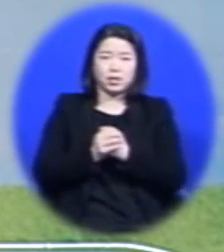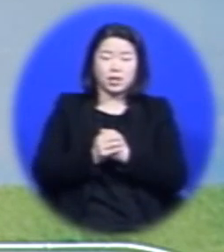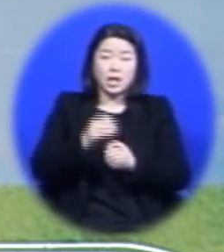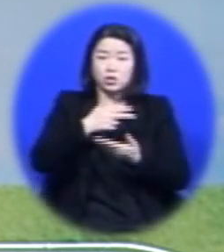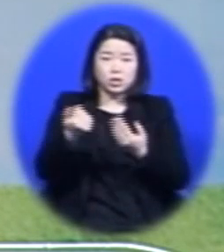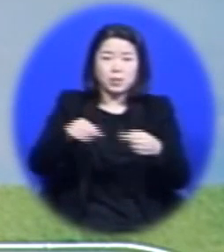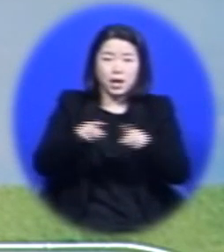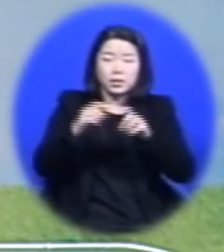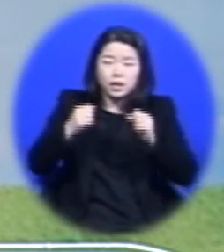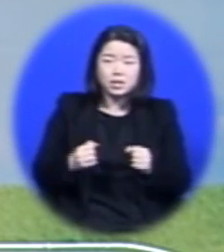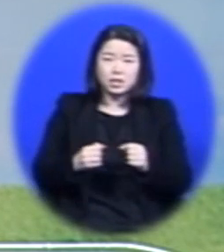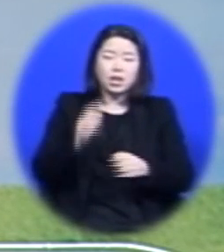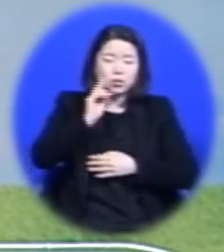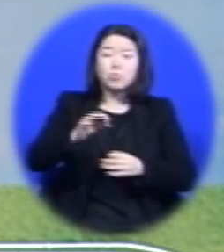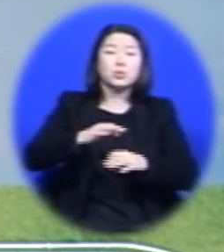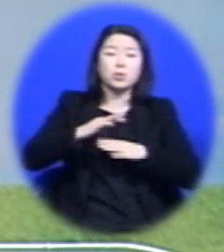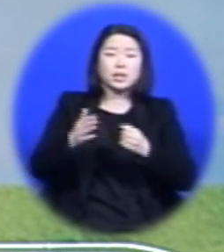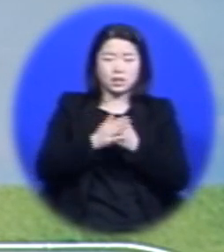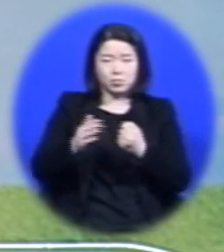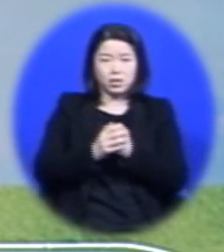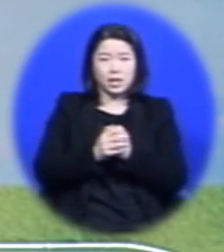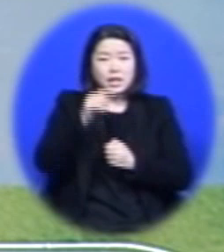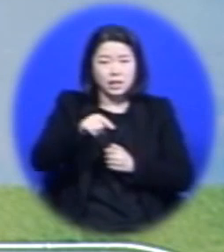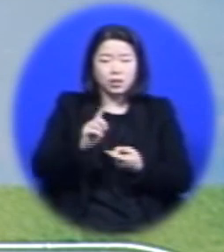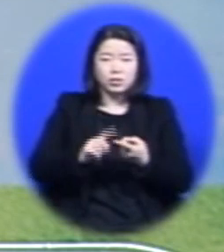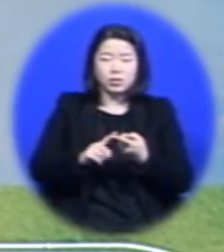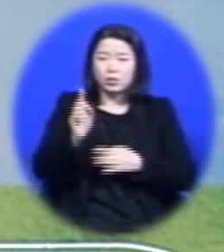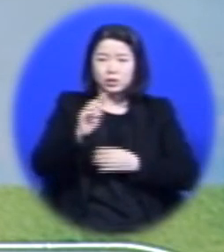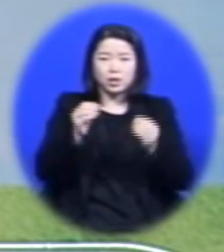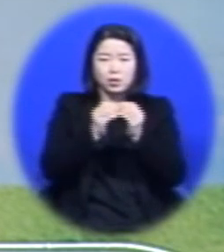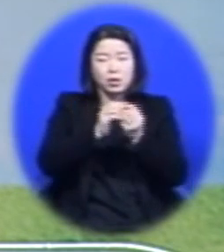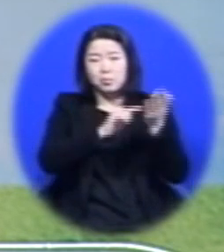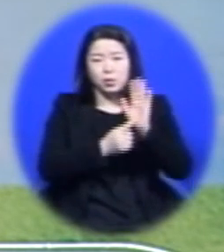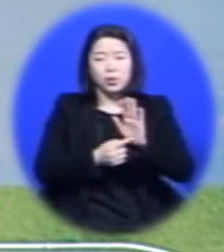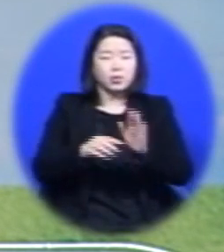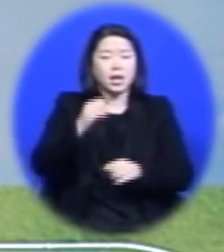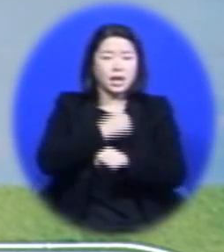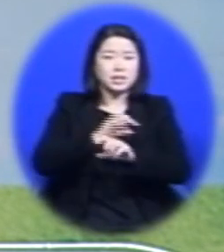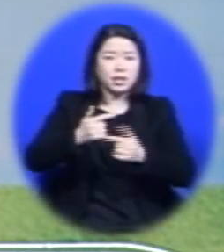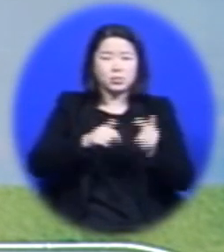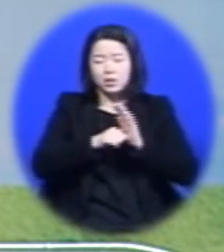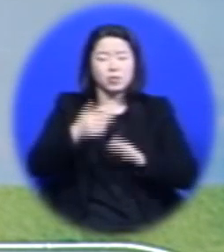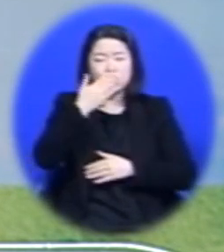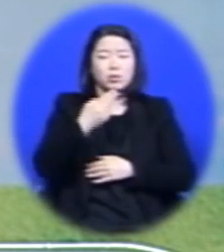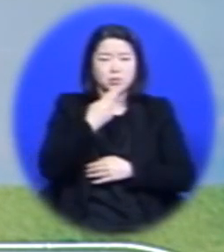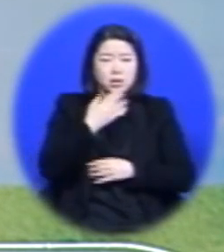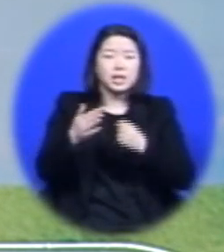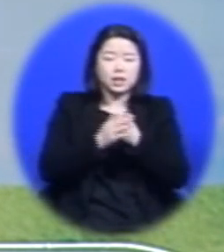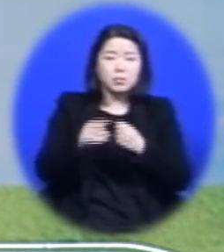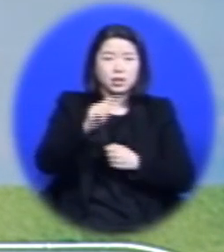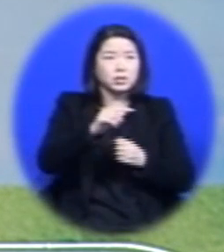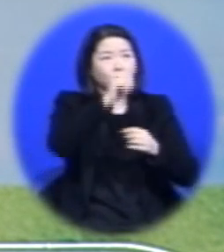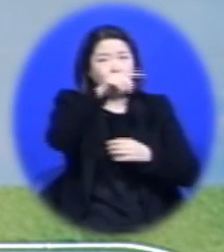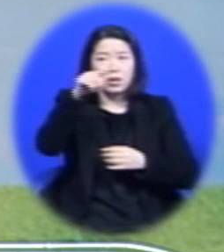주님이 함께 계시는 게 너무 놀라 우니까 이걸 어떻게 표현할 놈이 견딜 수가 없는 거니까 그러니까 그걸 작업을